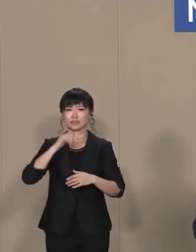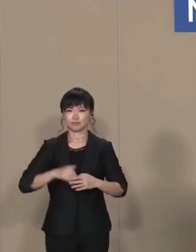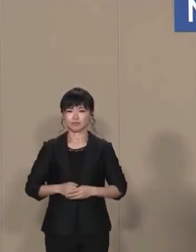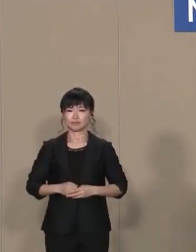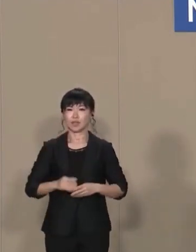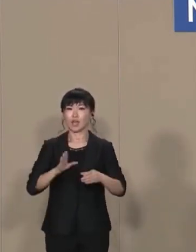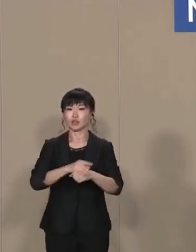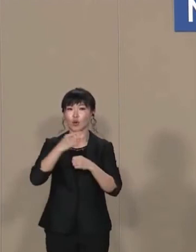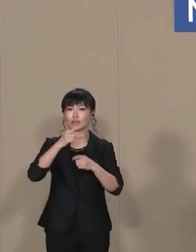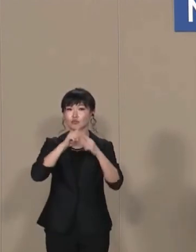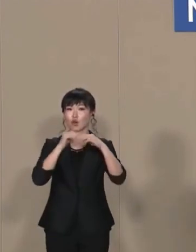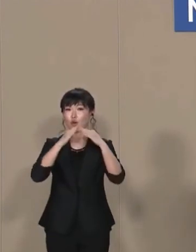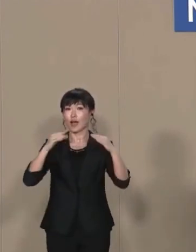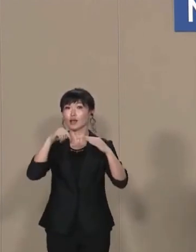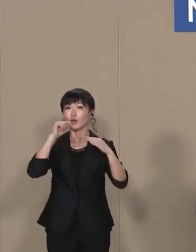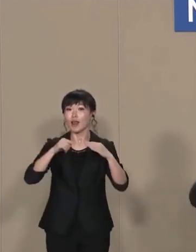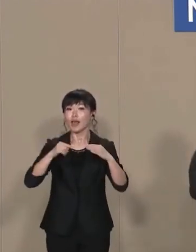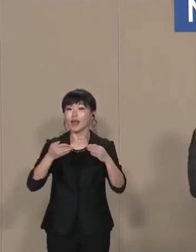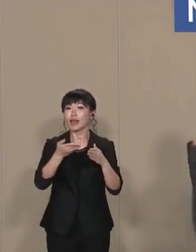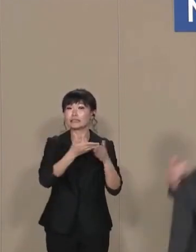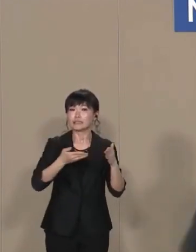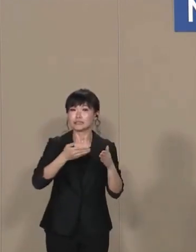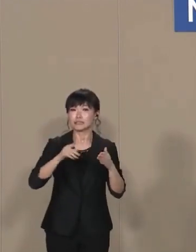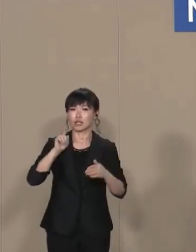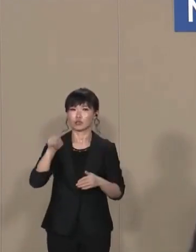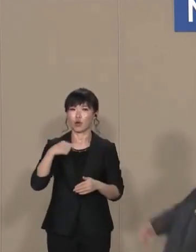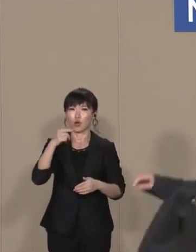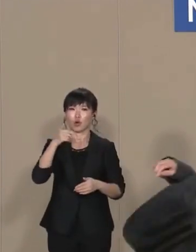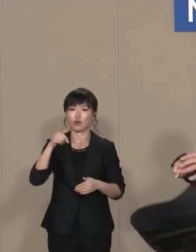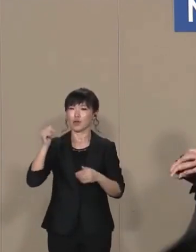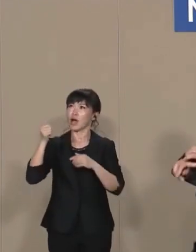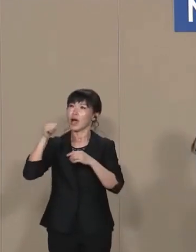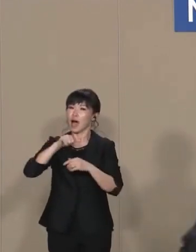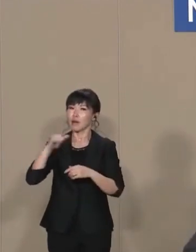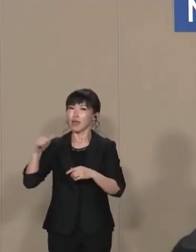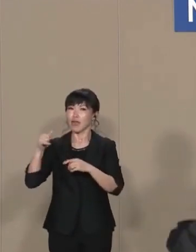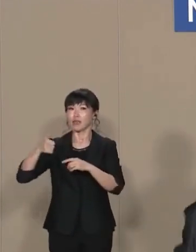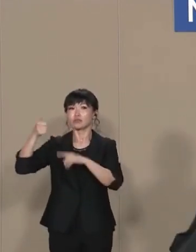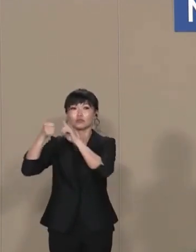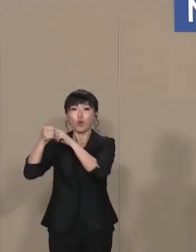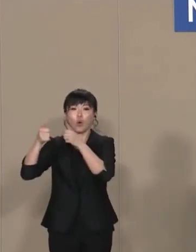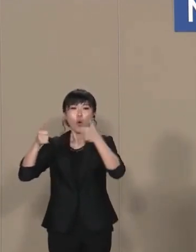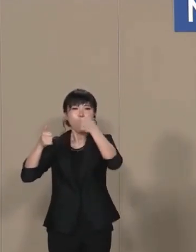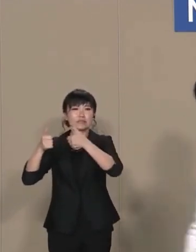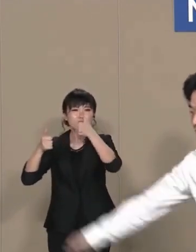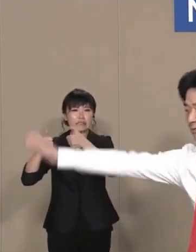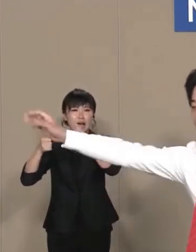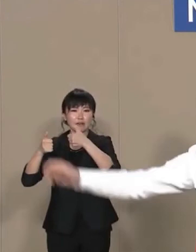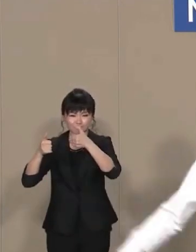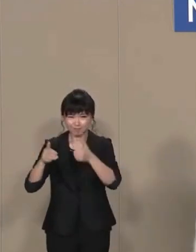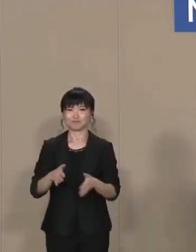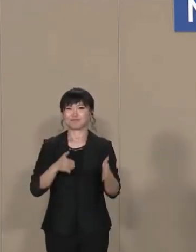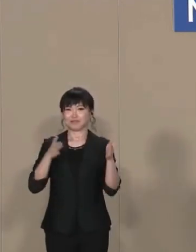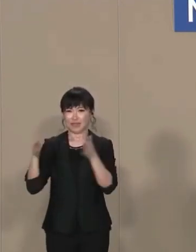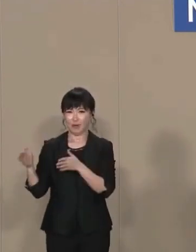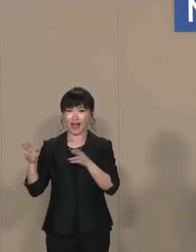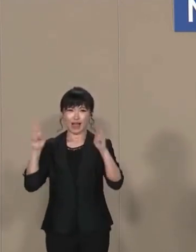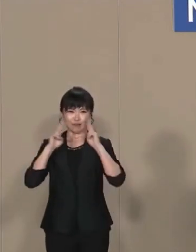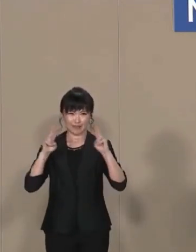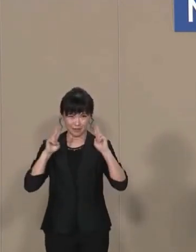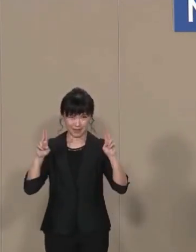教会を日本に持ってきたのは地信介氏安倍晋三氏のおじいちゃんですここで一つち